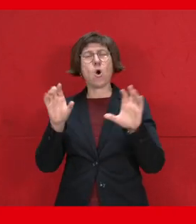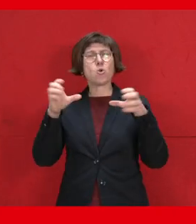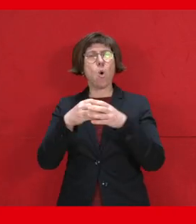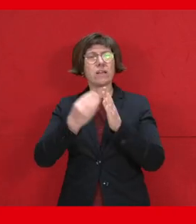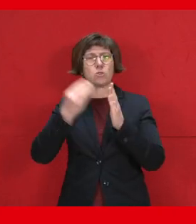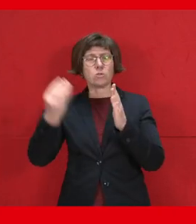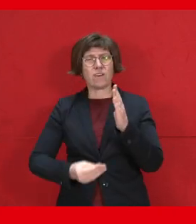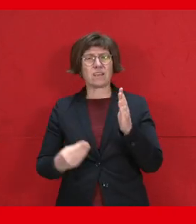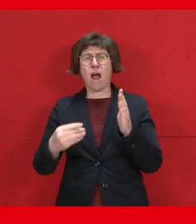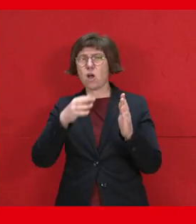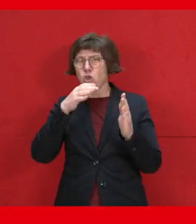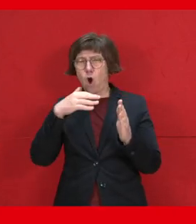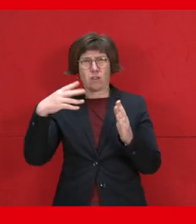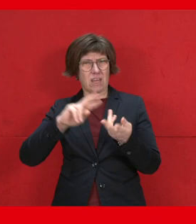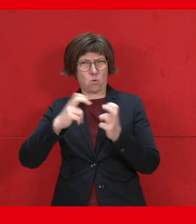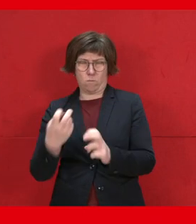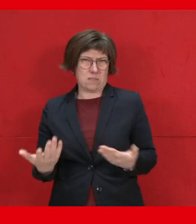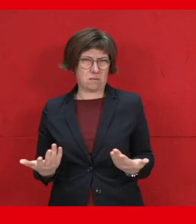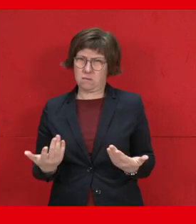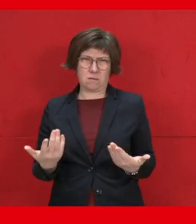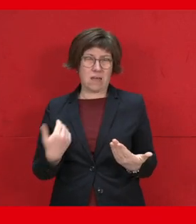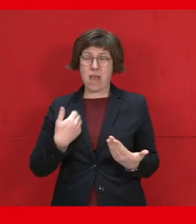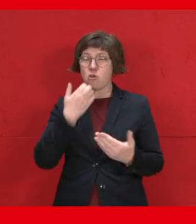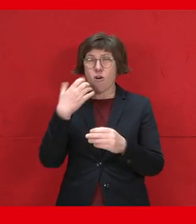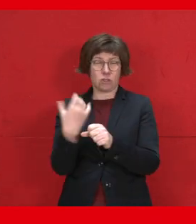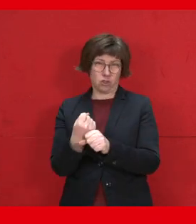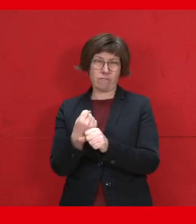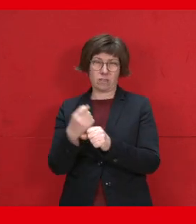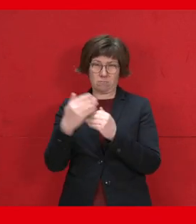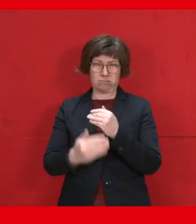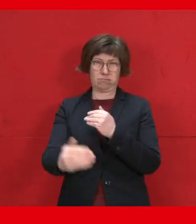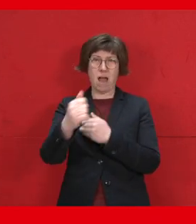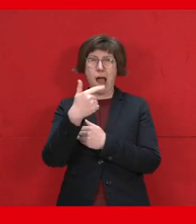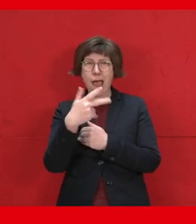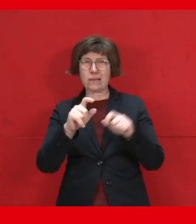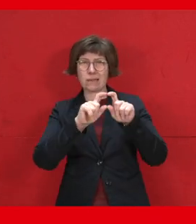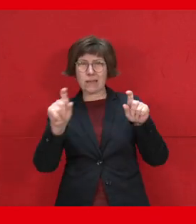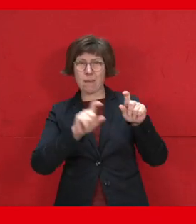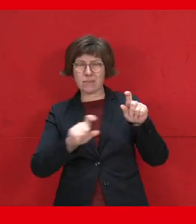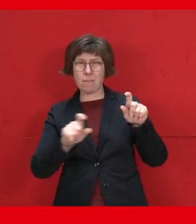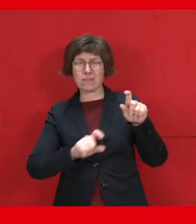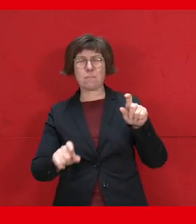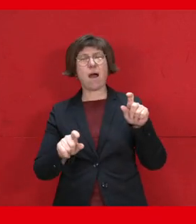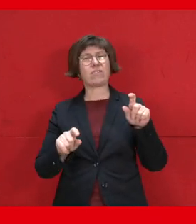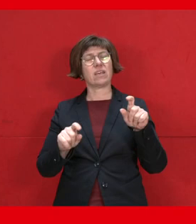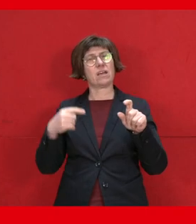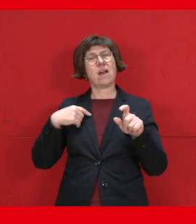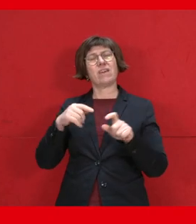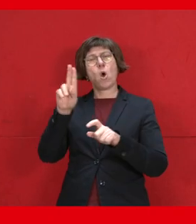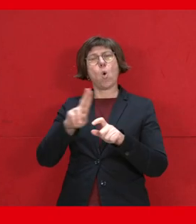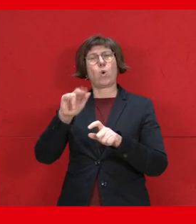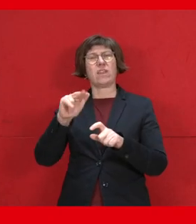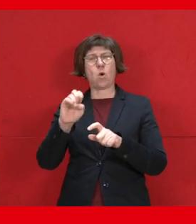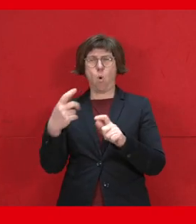Koalitionsvertrag nicht verwirklicht werden konnten. Ich hoffe, dass das gelingt. Einiges wird zurzeit durch die Unionsfraktion